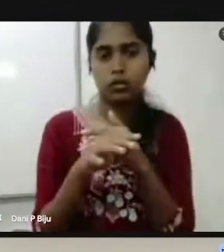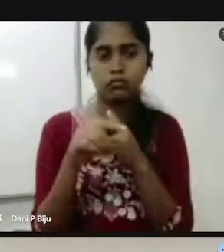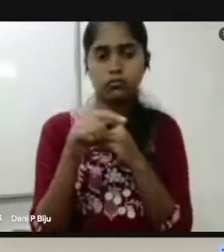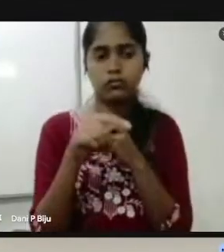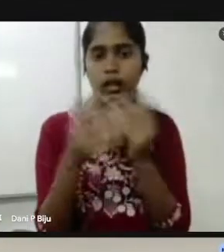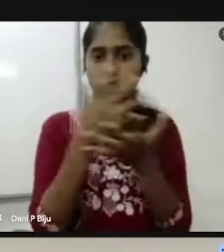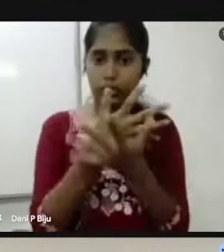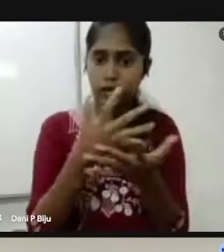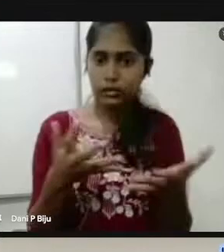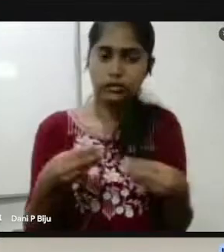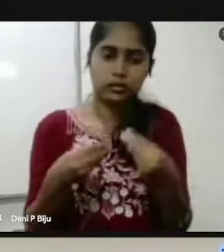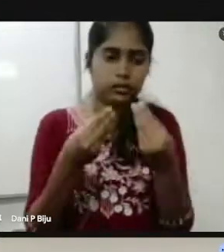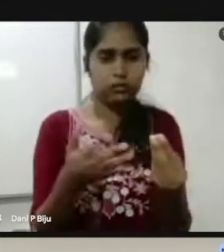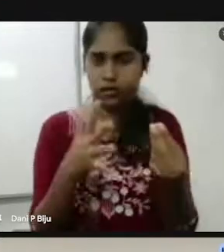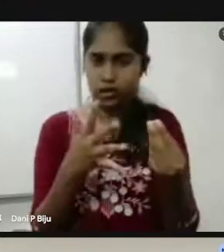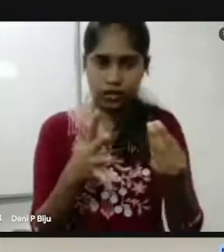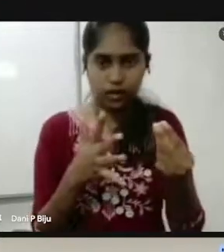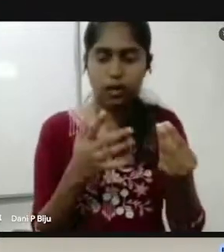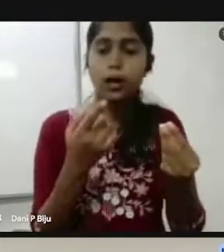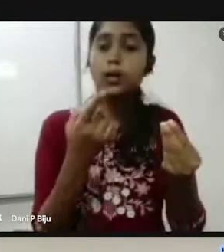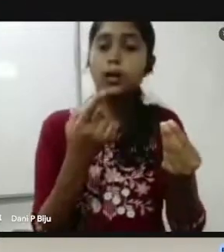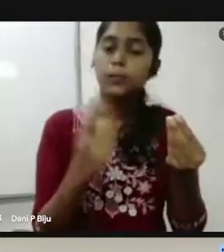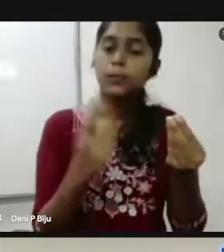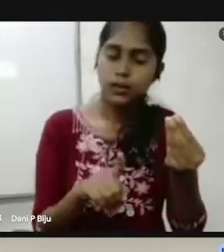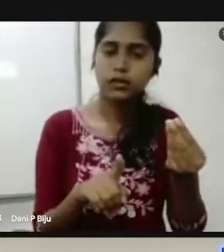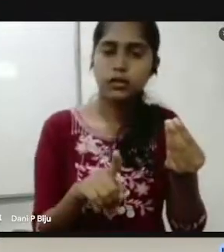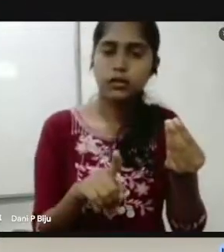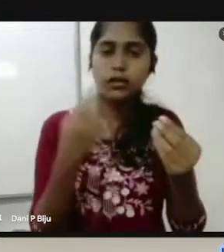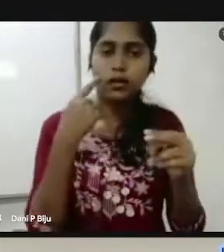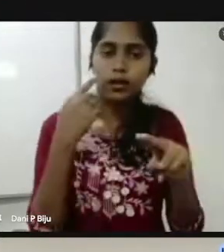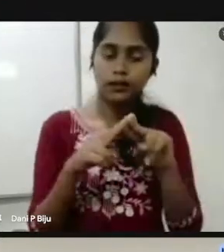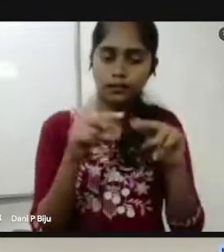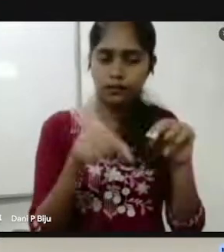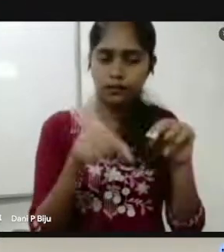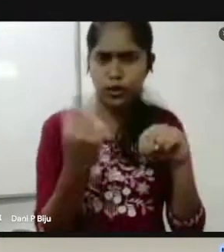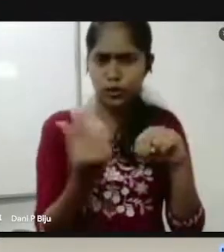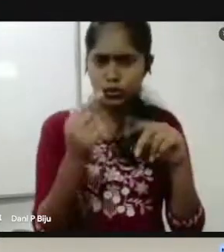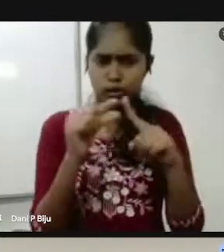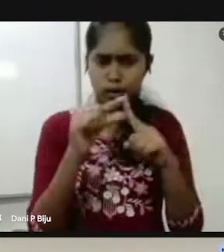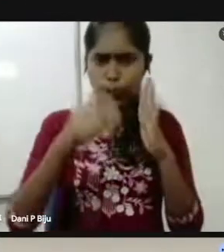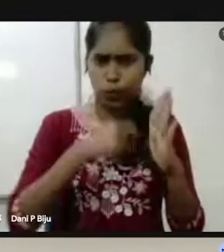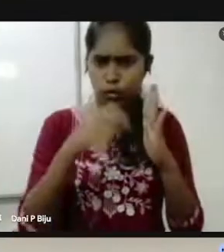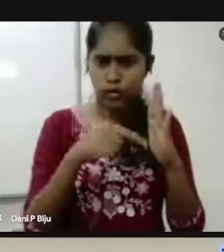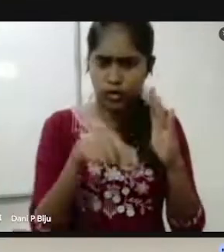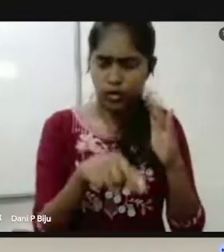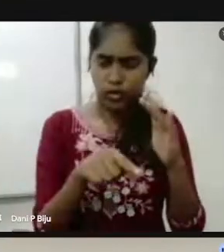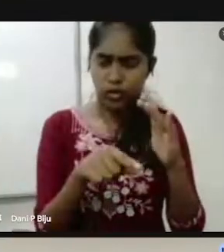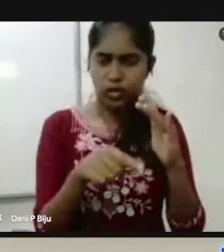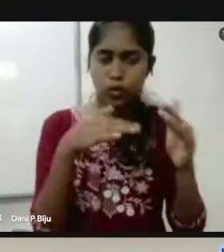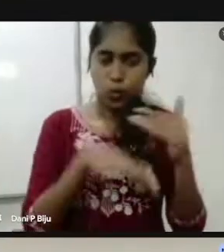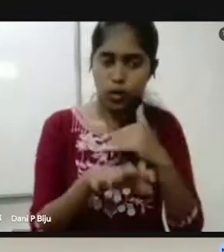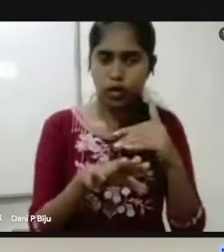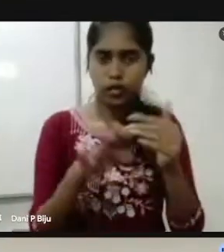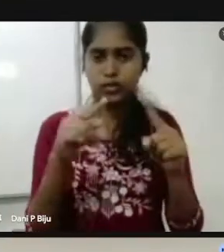അല്ല. ബട്ട് അവർക്ക് അഡിപ് സ്കീം വഴി എനിക്കൊന്ന് ടാബ്ലറ്റ്സ് നിങ്ങൾക്ക് വാങ്ങിക്കാനായിട്ട് പറ്റും. അതിനുള്ള സ്കീം